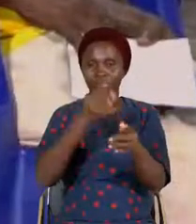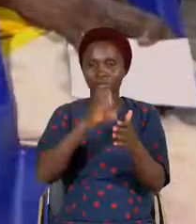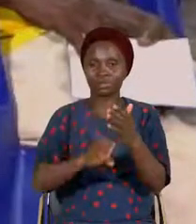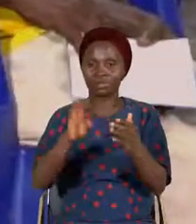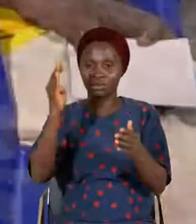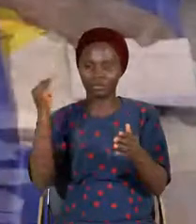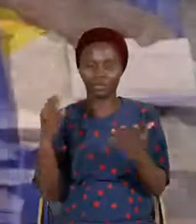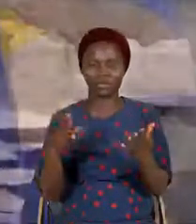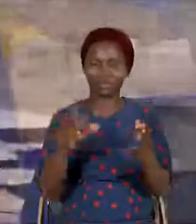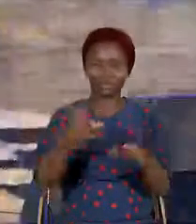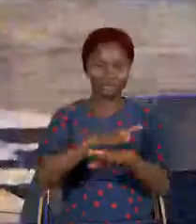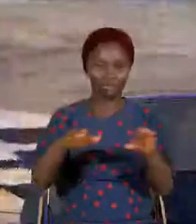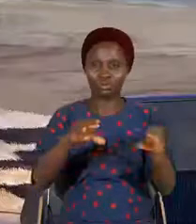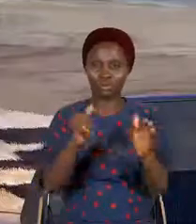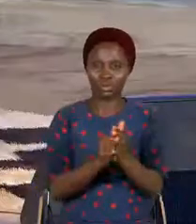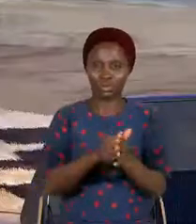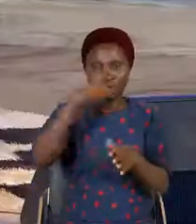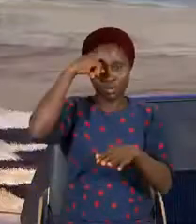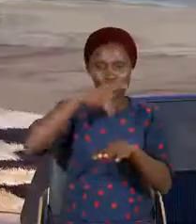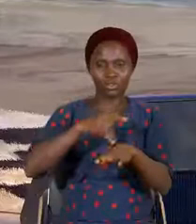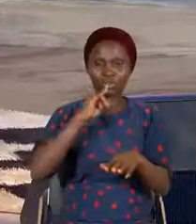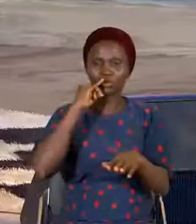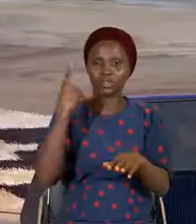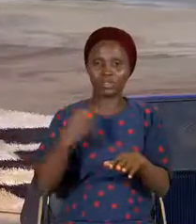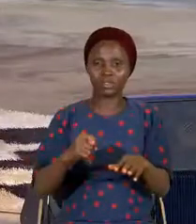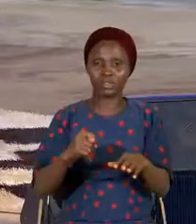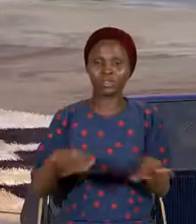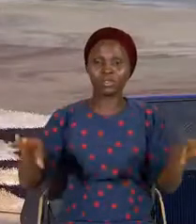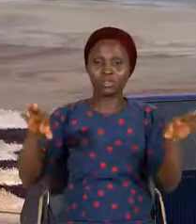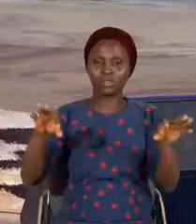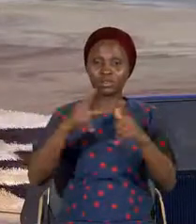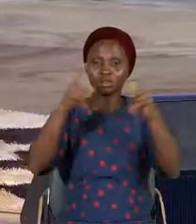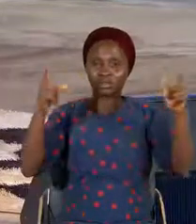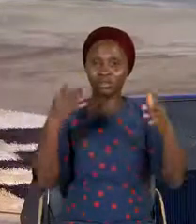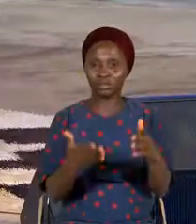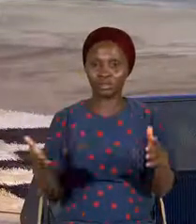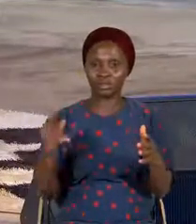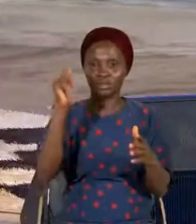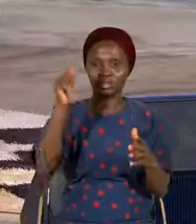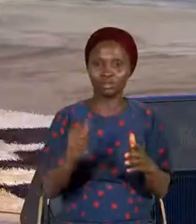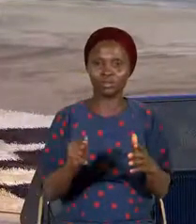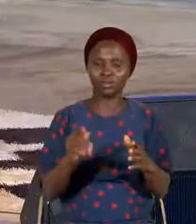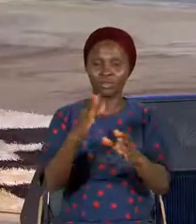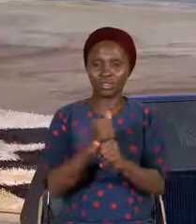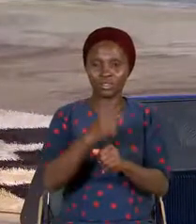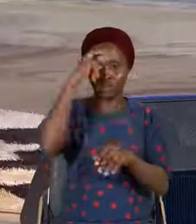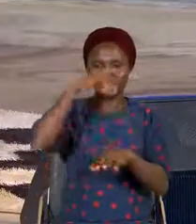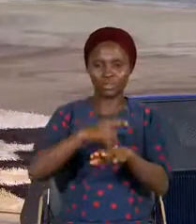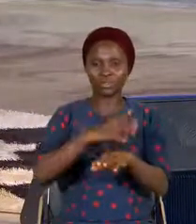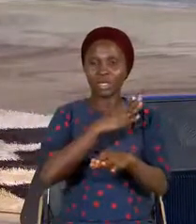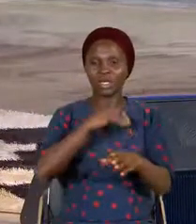que la sagesse est la chose principale. La sagesse est la chose principale.